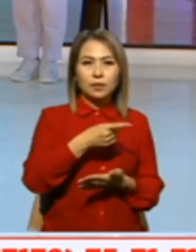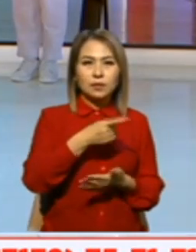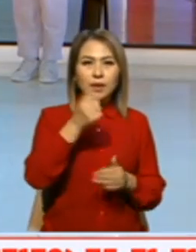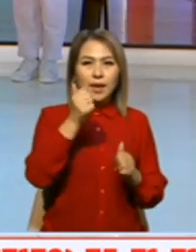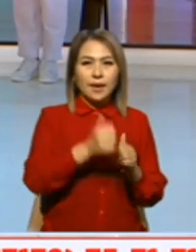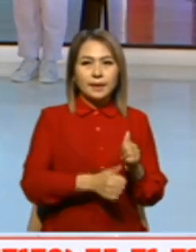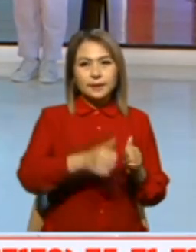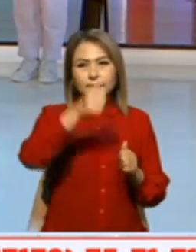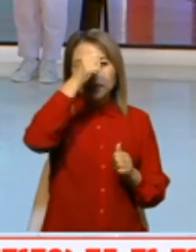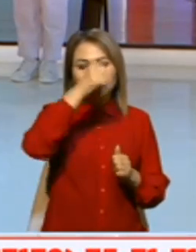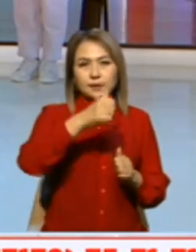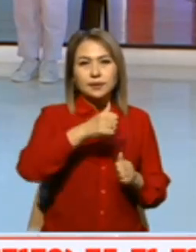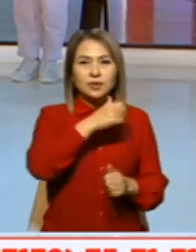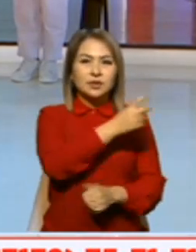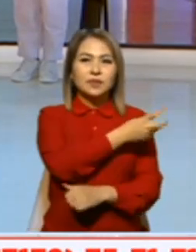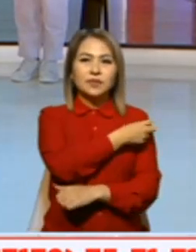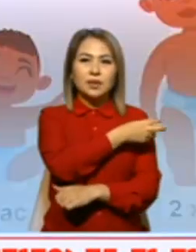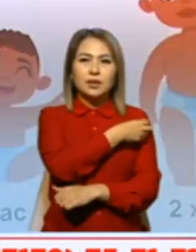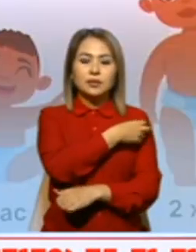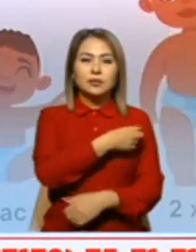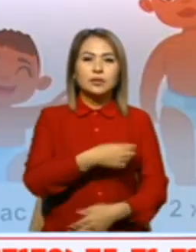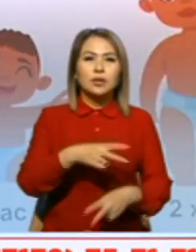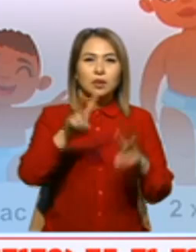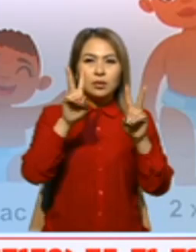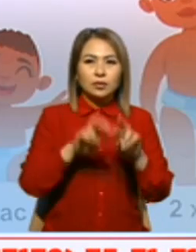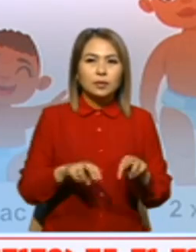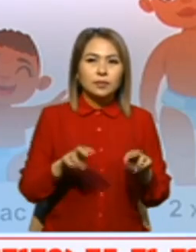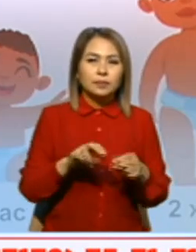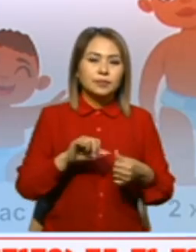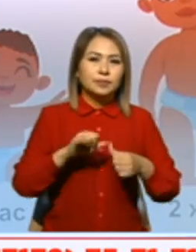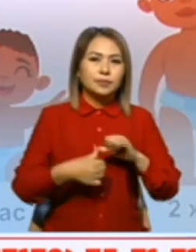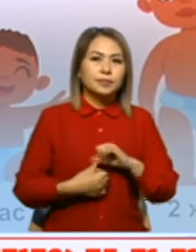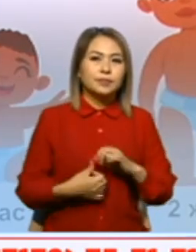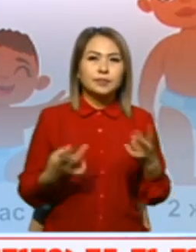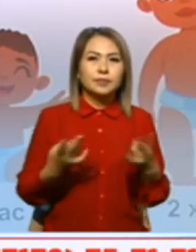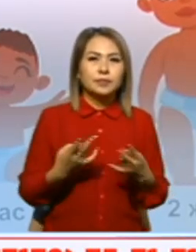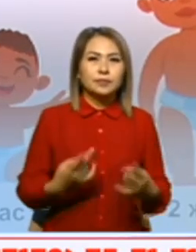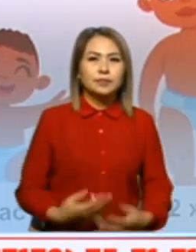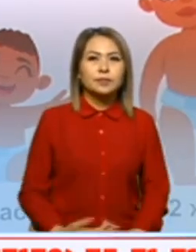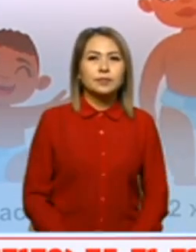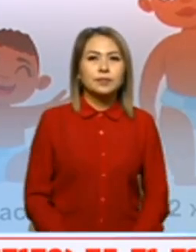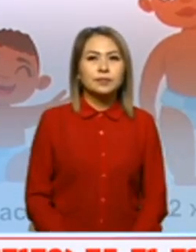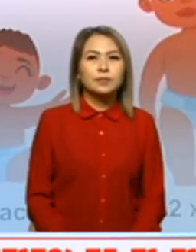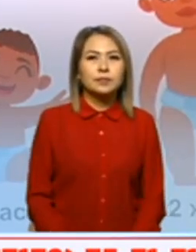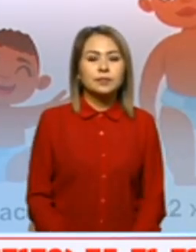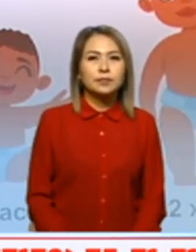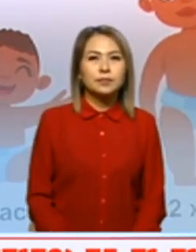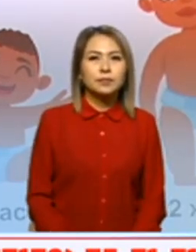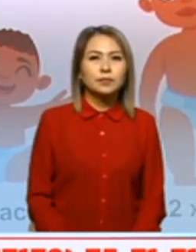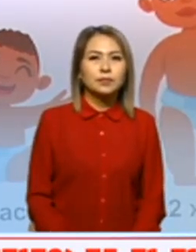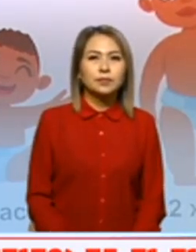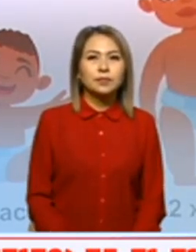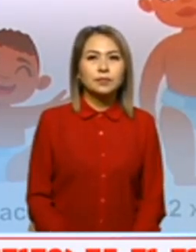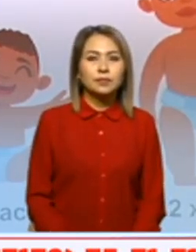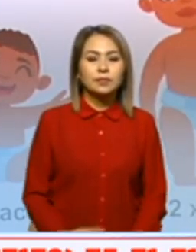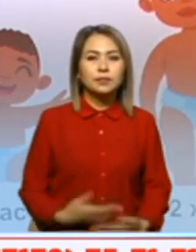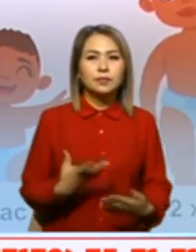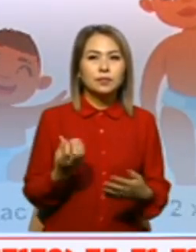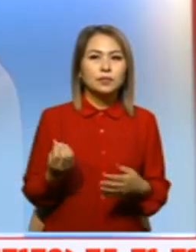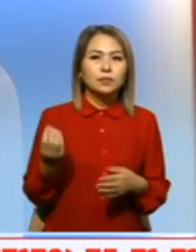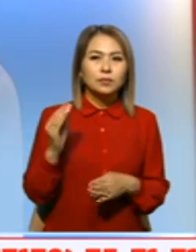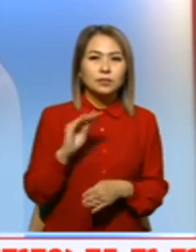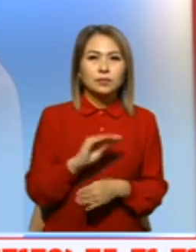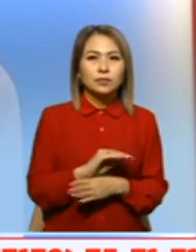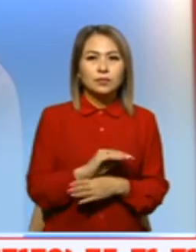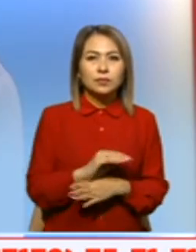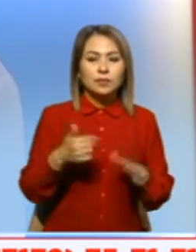ай сайын педиатр маманының қарауында профосмотрдан өтіп отыру қажет. Одан кейінгі тағы да бір айта кететін